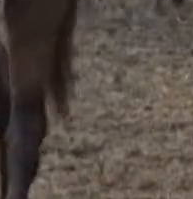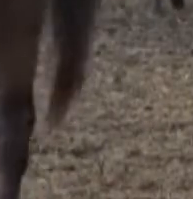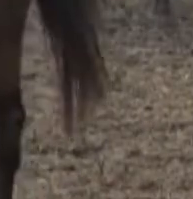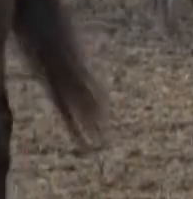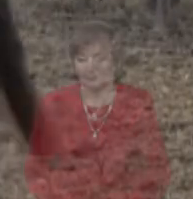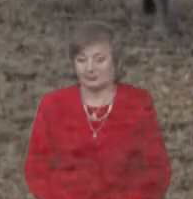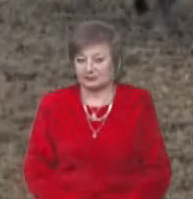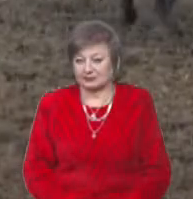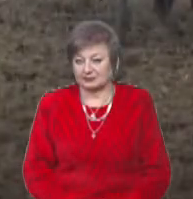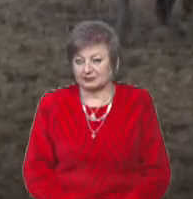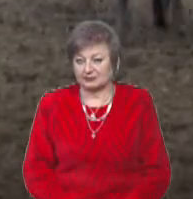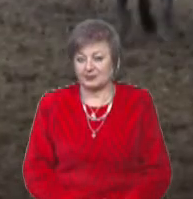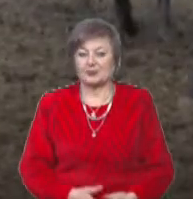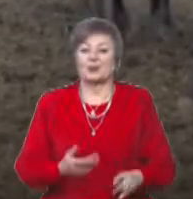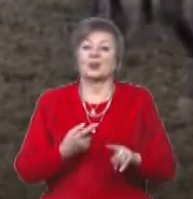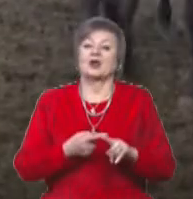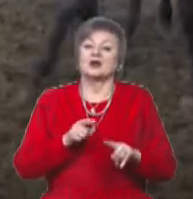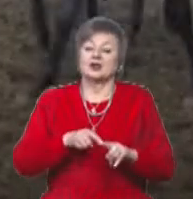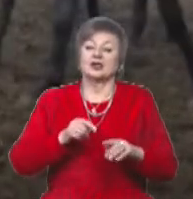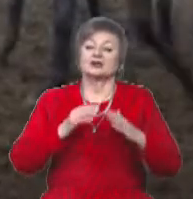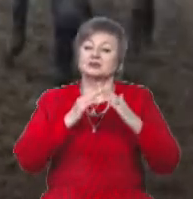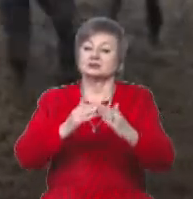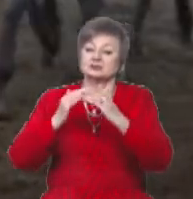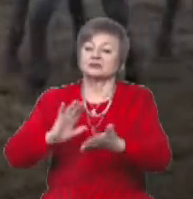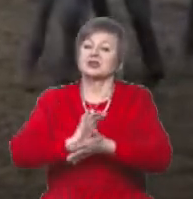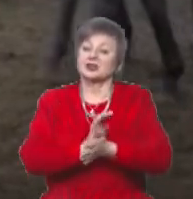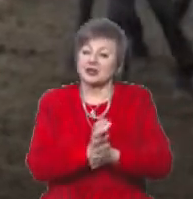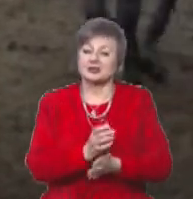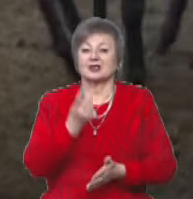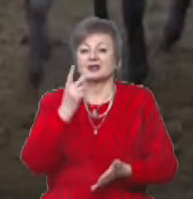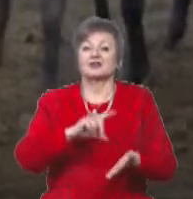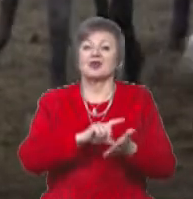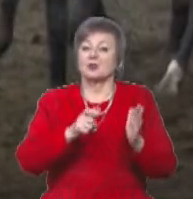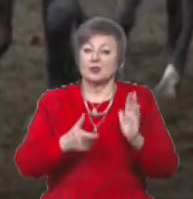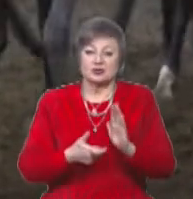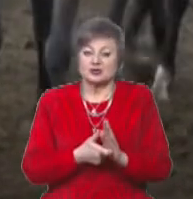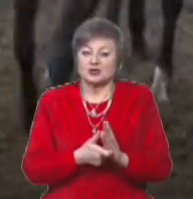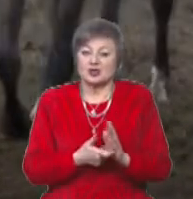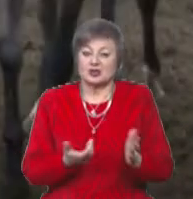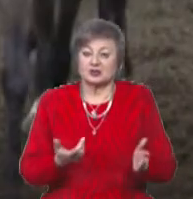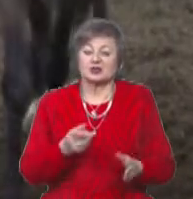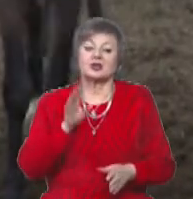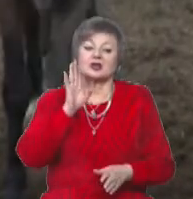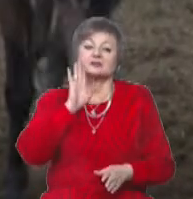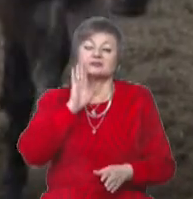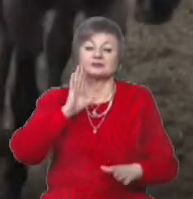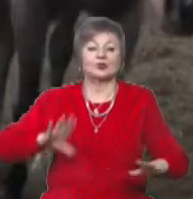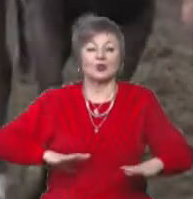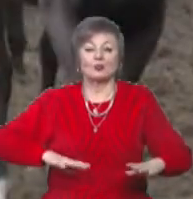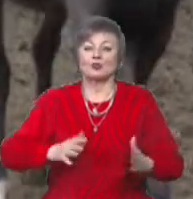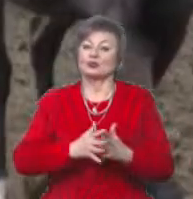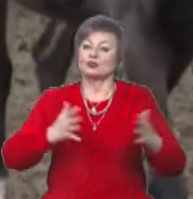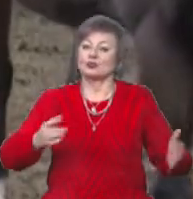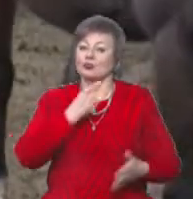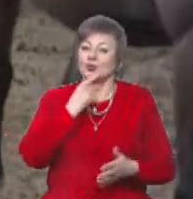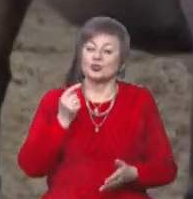дитина. Цим конам тіснувато. Два приміщення та багато кобил. І вони, в них